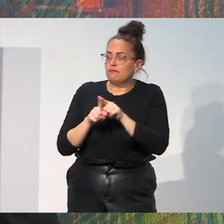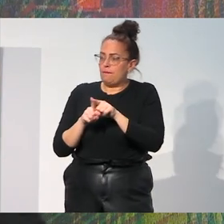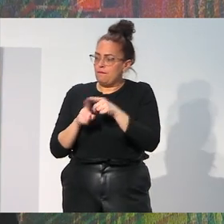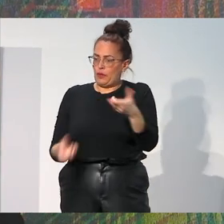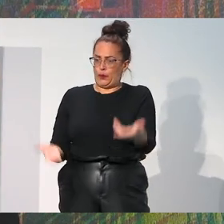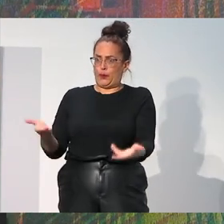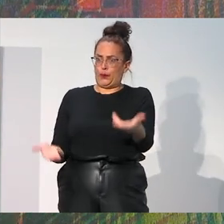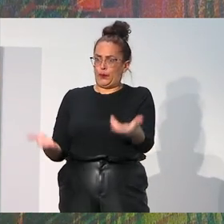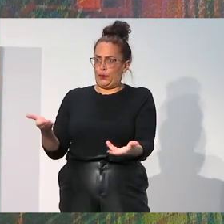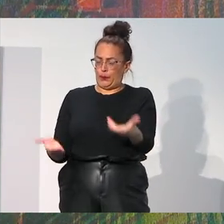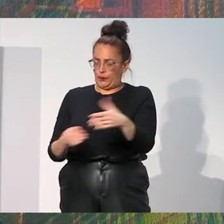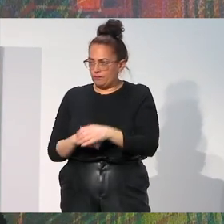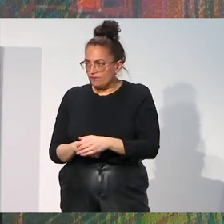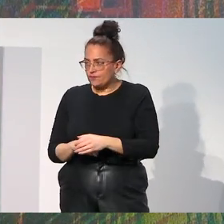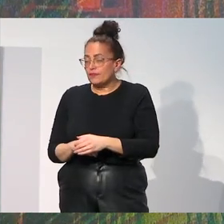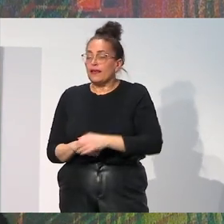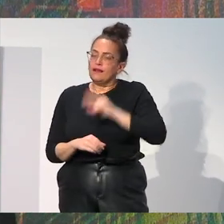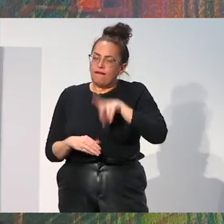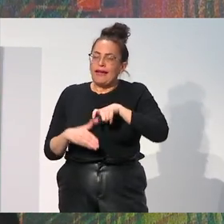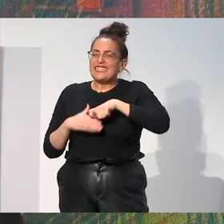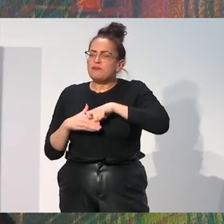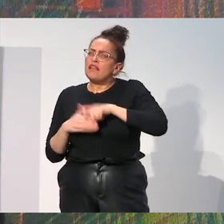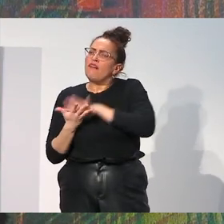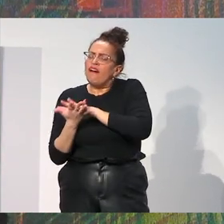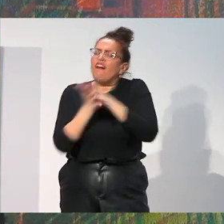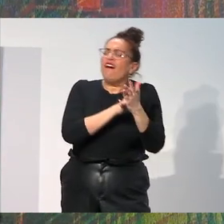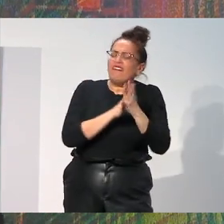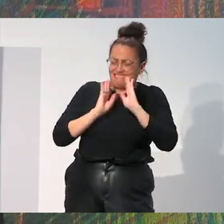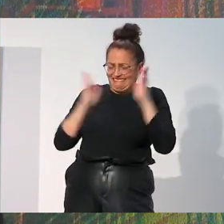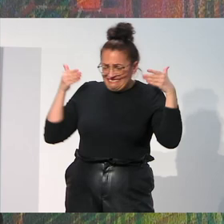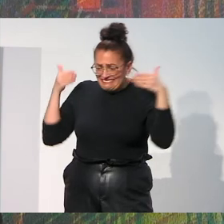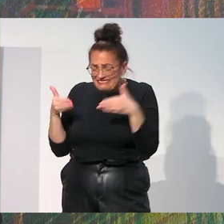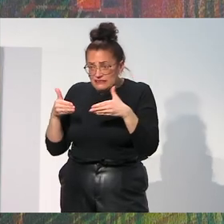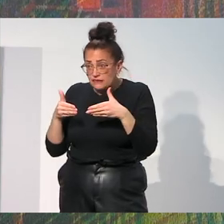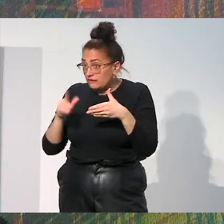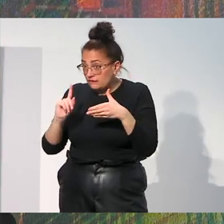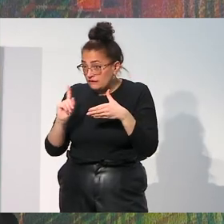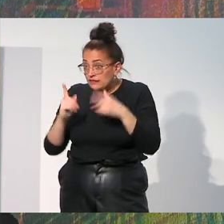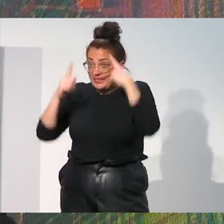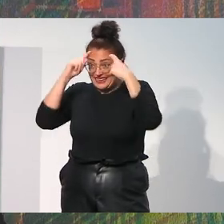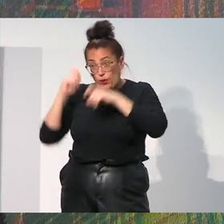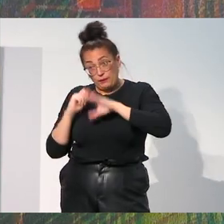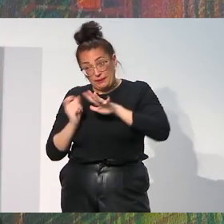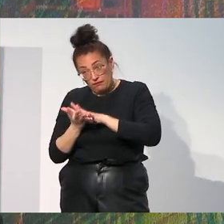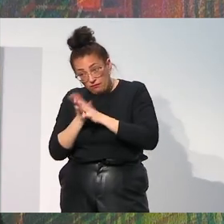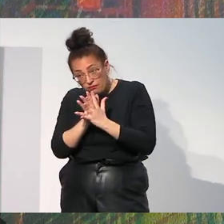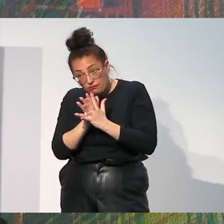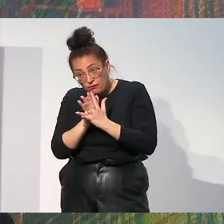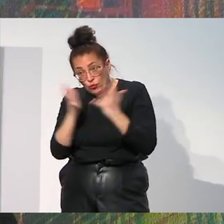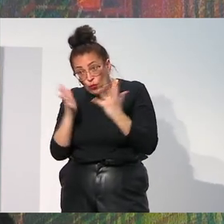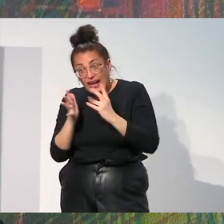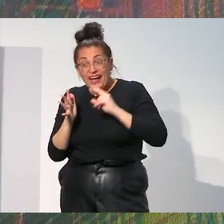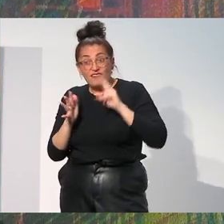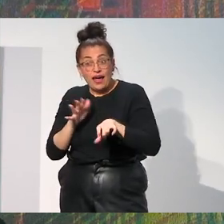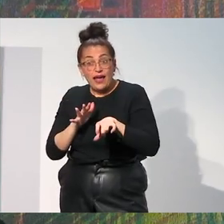On focalise souvent sur la transformation des espèces, l'homme de singe. Ça n'a pas du tout été capital dans la naissance de la théorie de l'évolution, parce que ça n'est pas le cœur de la théorie de l'évolution,